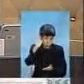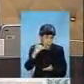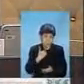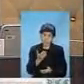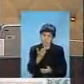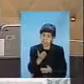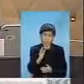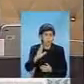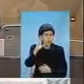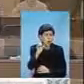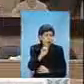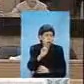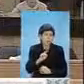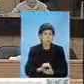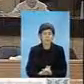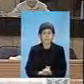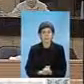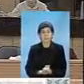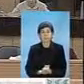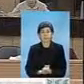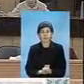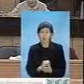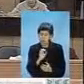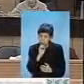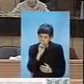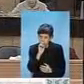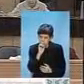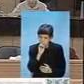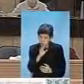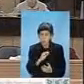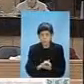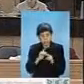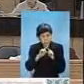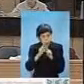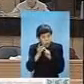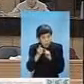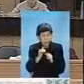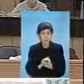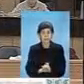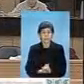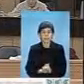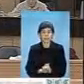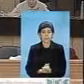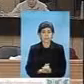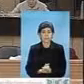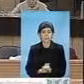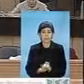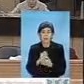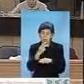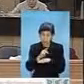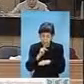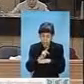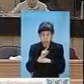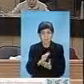านวชระประท้วงแล้วนะครับช่วยบอกข้อแล้ว ท่าน ข้อจะประท้วงนะครับ ประธานที่เคาร